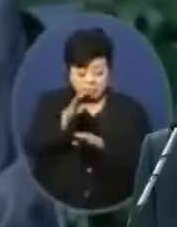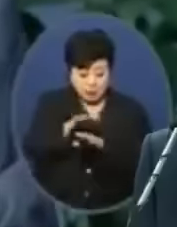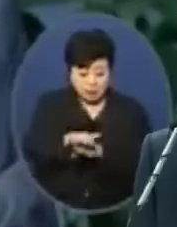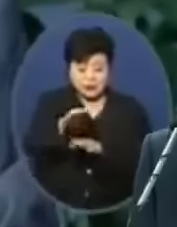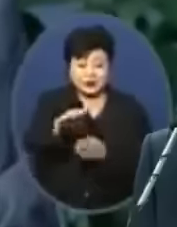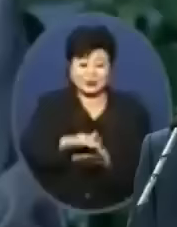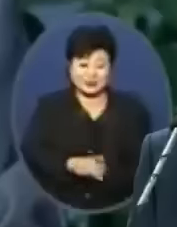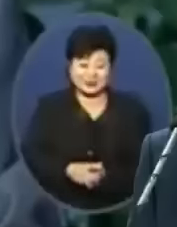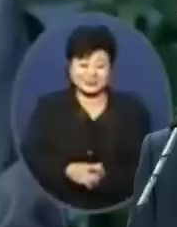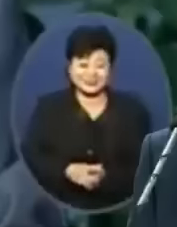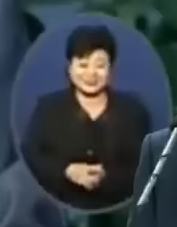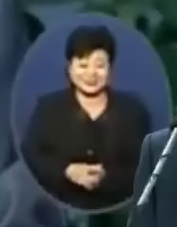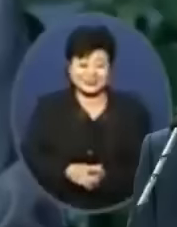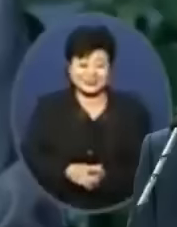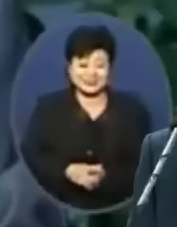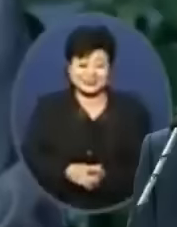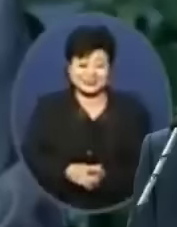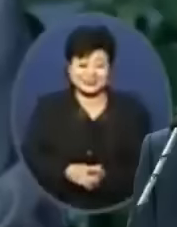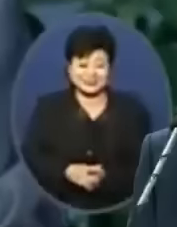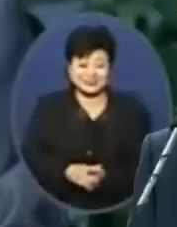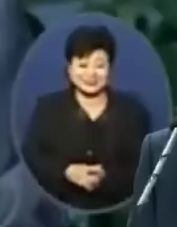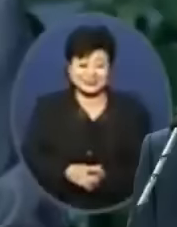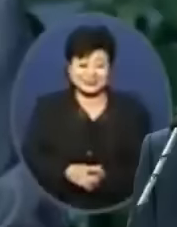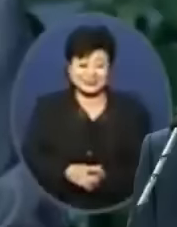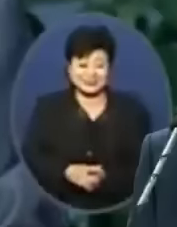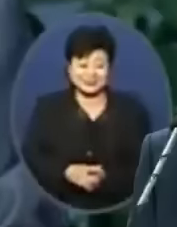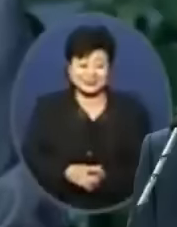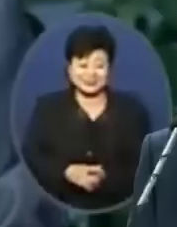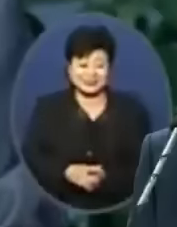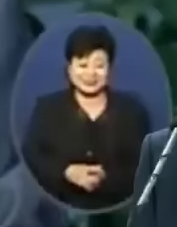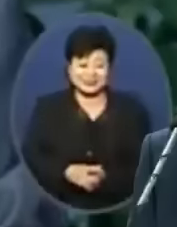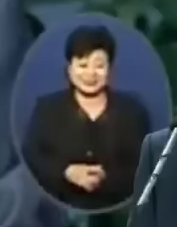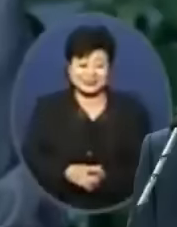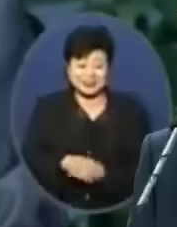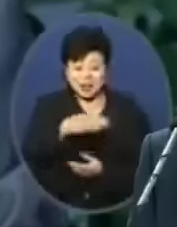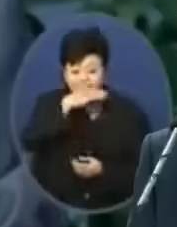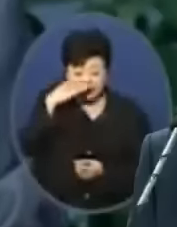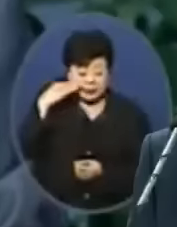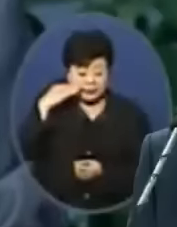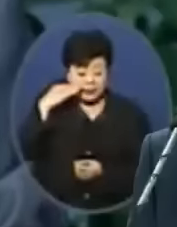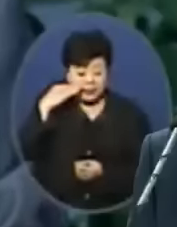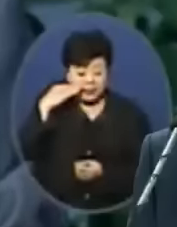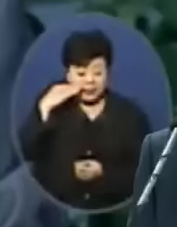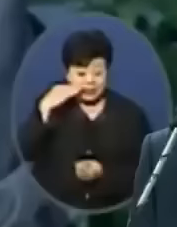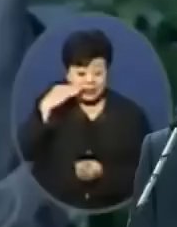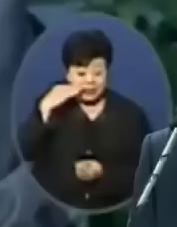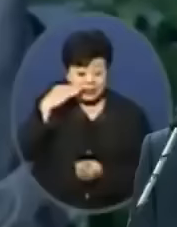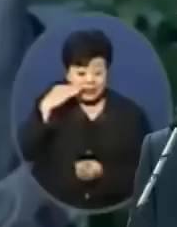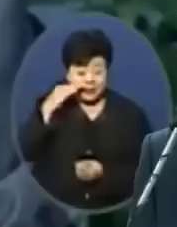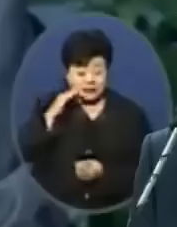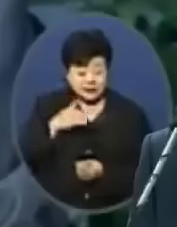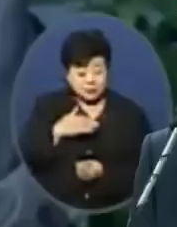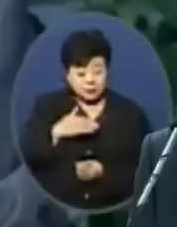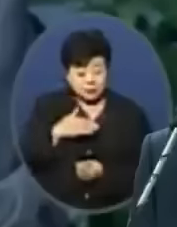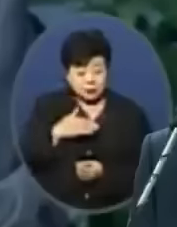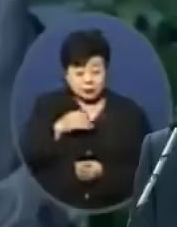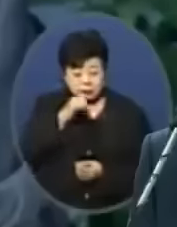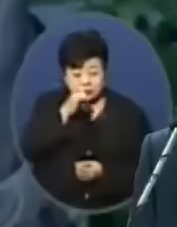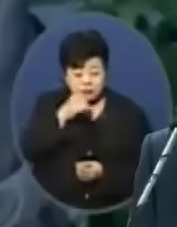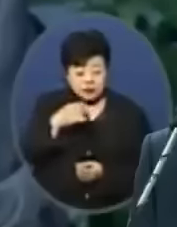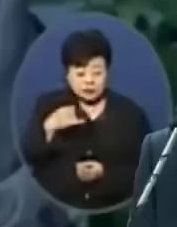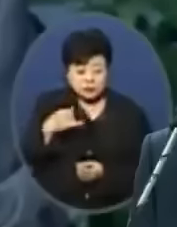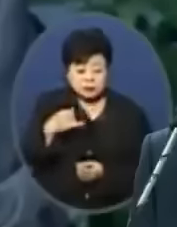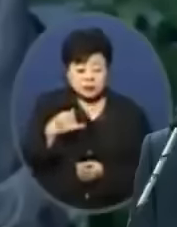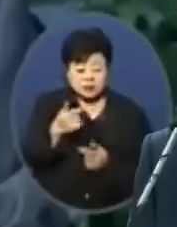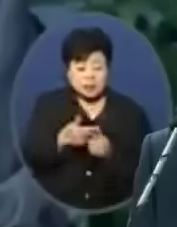예배를 인도를 해요. 그러니 올바르게 인도한 것도 있고 잘못 인도하는 것도 있지만 자녀들하고